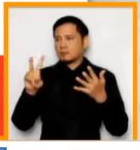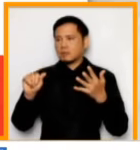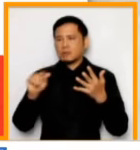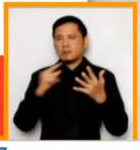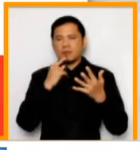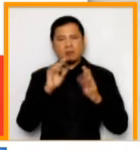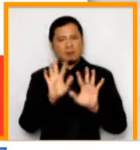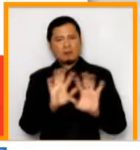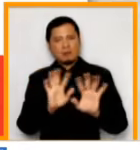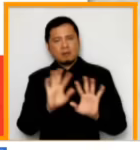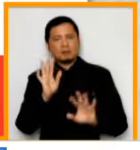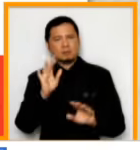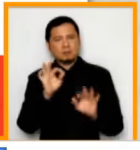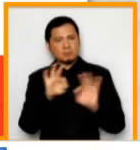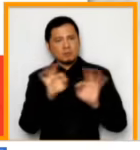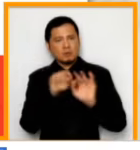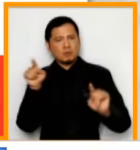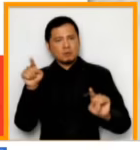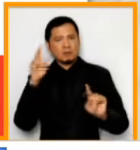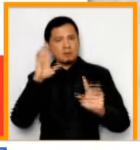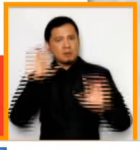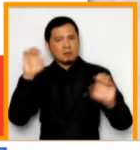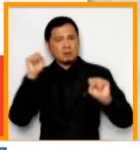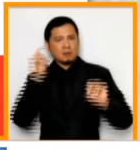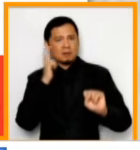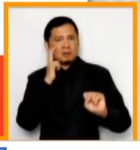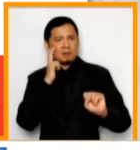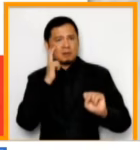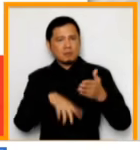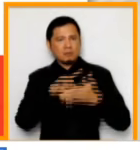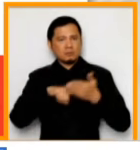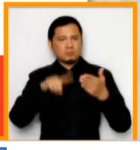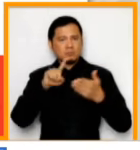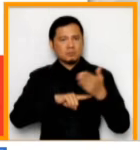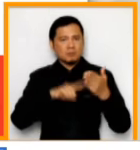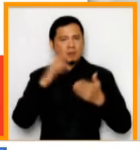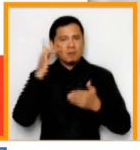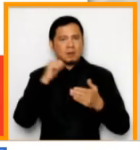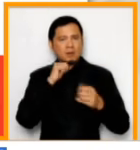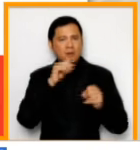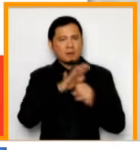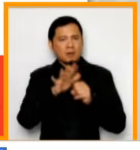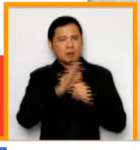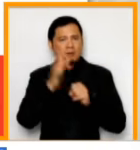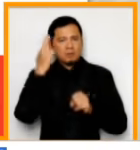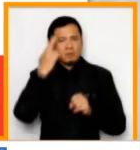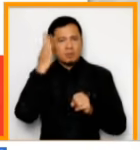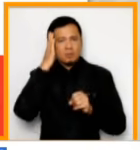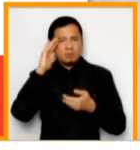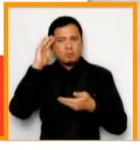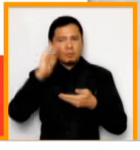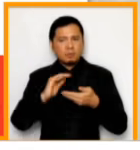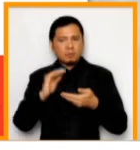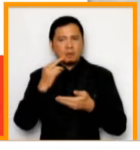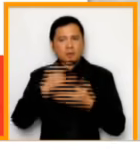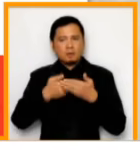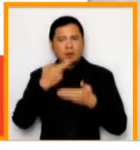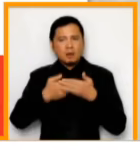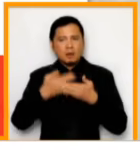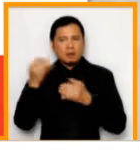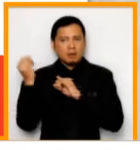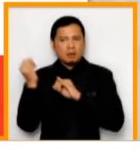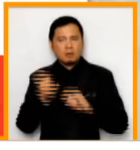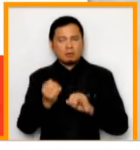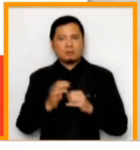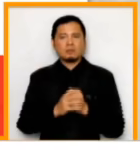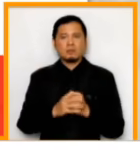babuiin ni Pangulong Duterte ang EO 135 dahil wala raw sapat na rason para bawasan ang tariff rate sa bigas. Dagdag pabigat pa raw ito sa